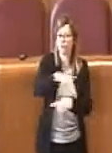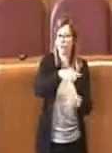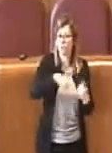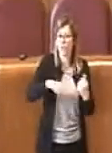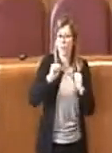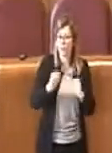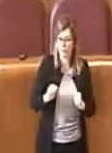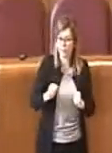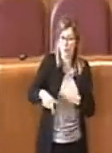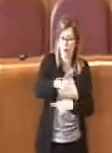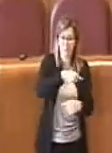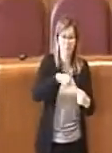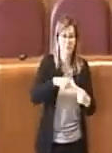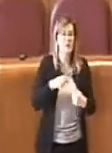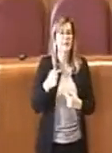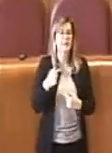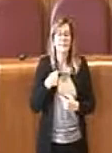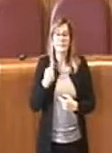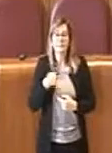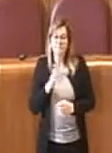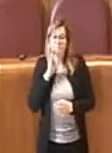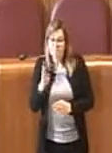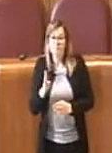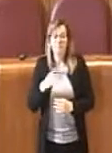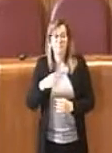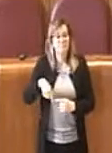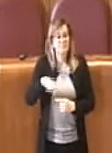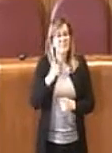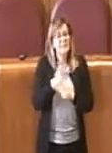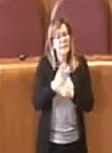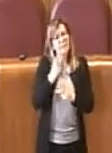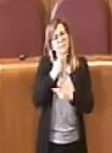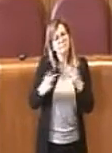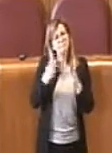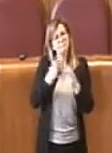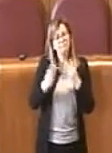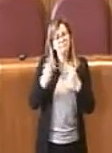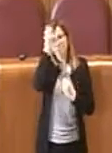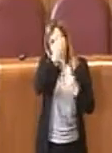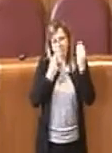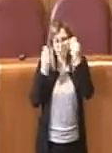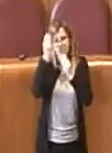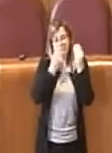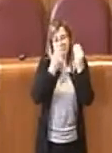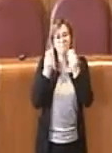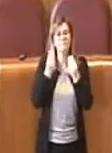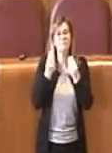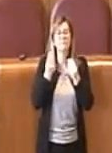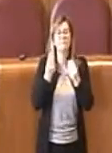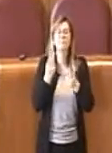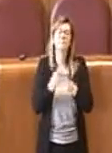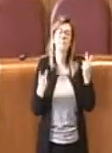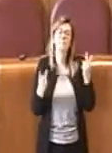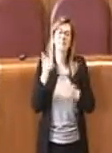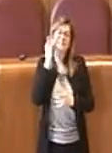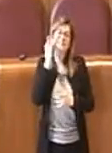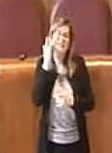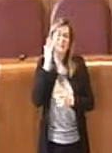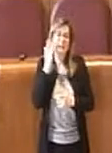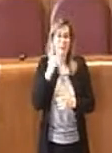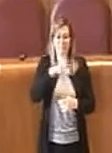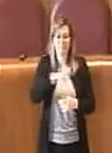consiglierei troviamo tutti a fare un esperimento diciamo così mentale e che facciamo finta che la sosta tariffata sia ancora